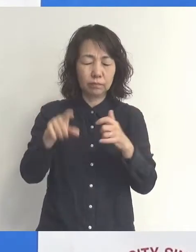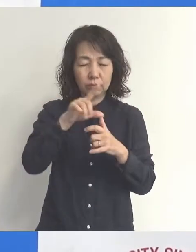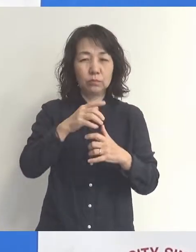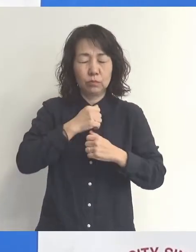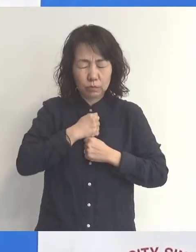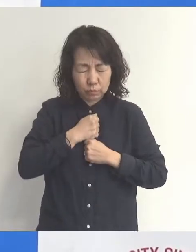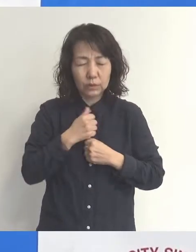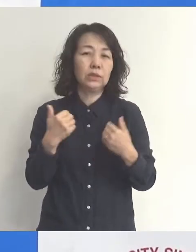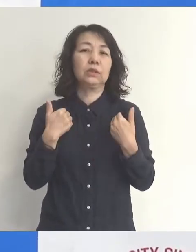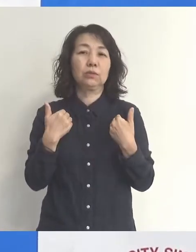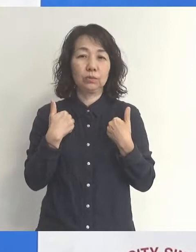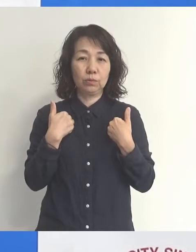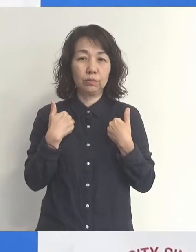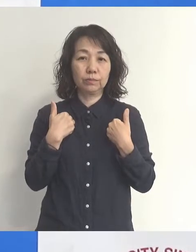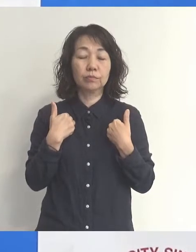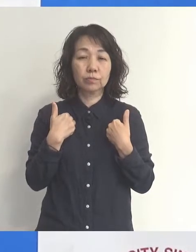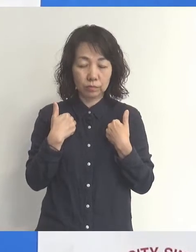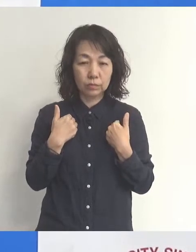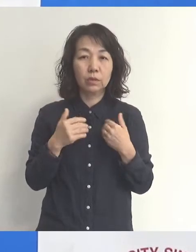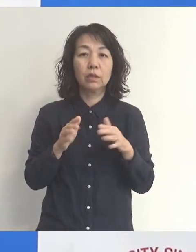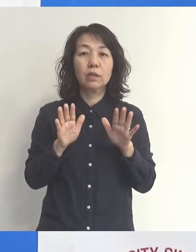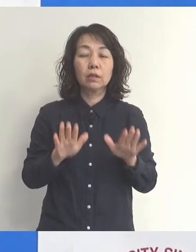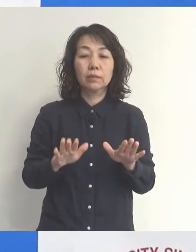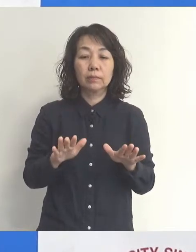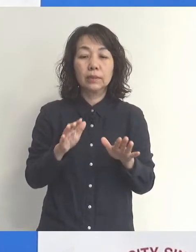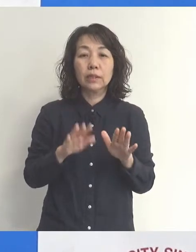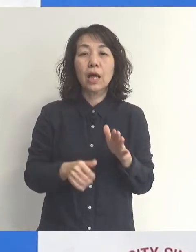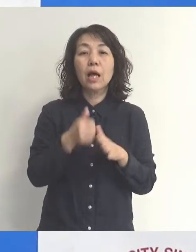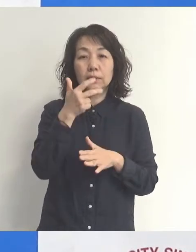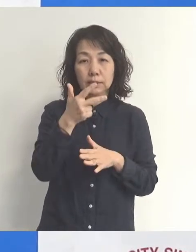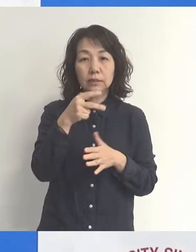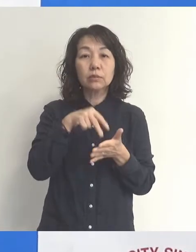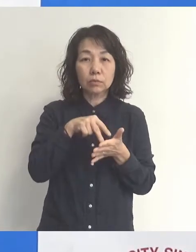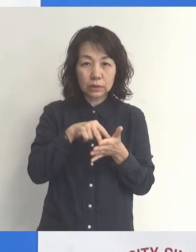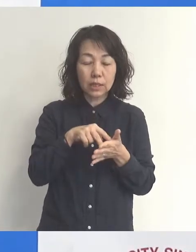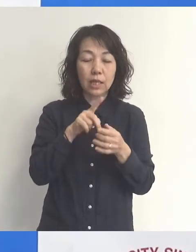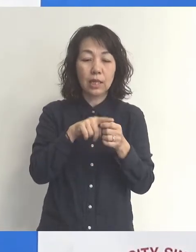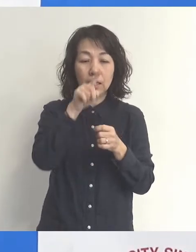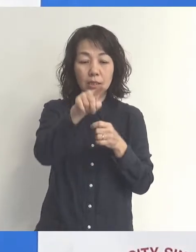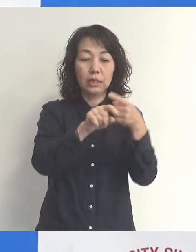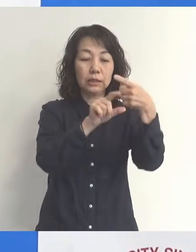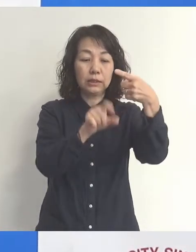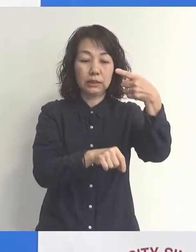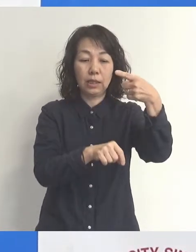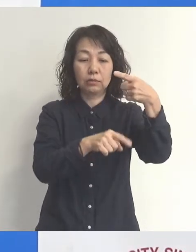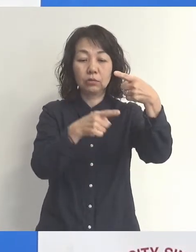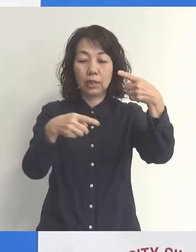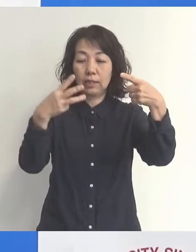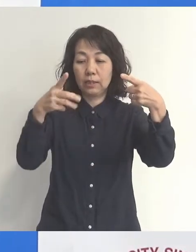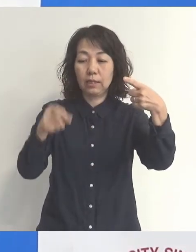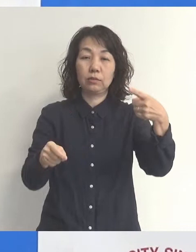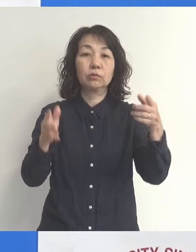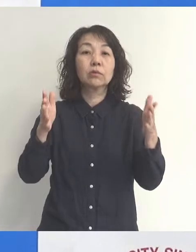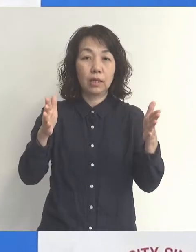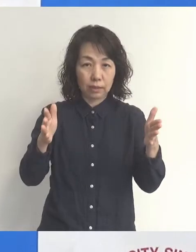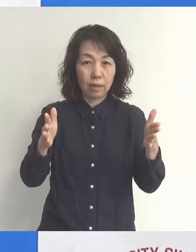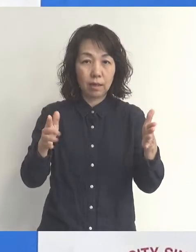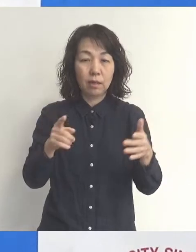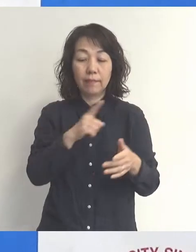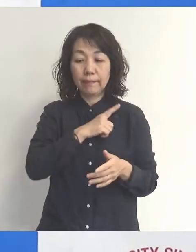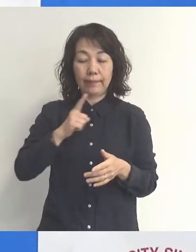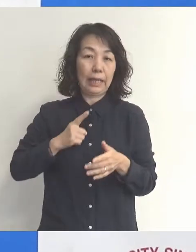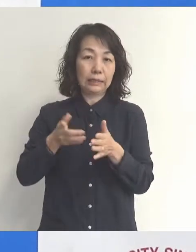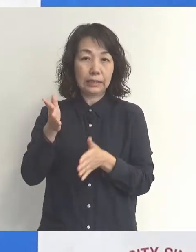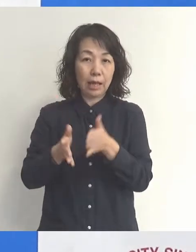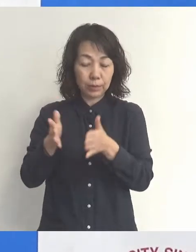です。そこで本市では来年1月から3月の期間、通所介護サービスを利